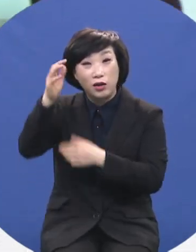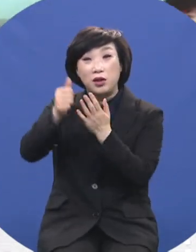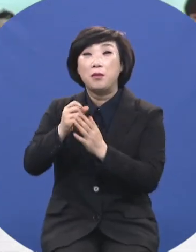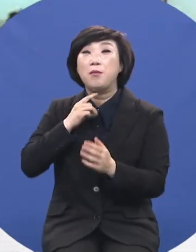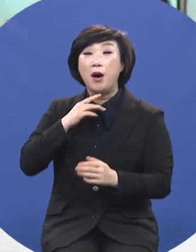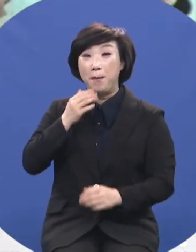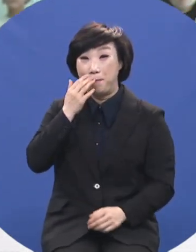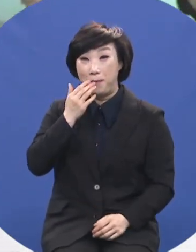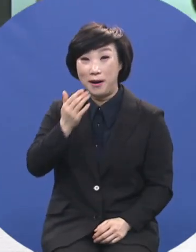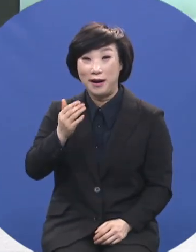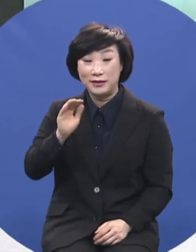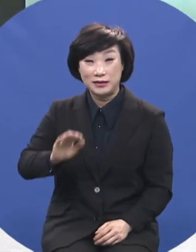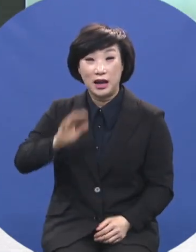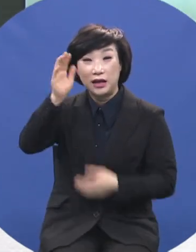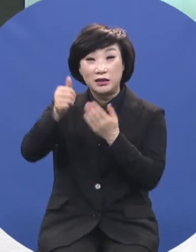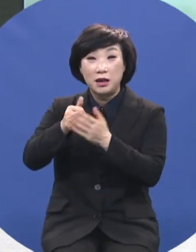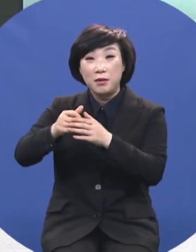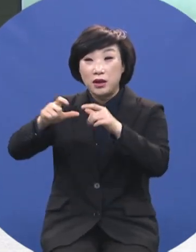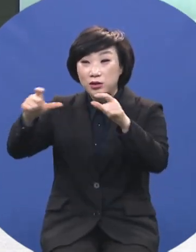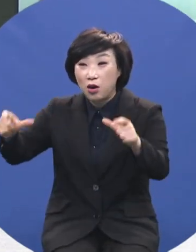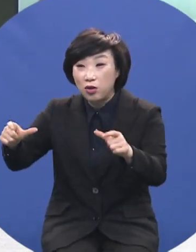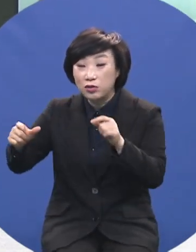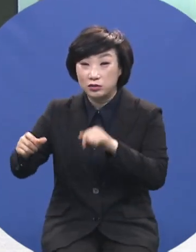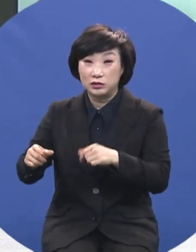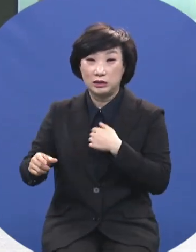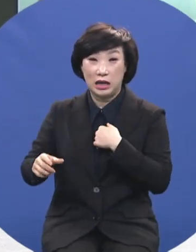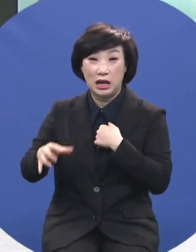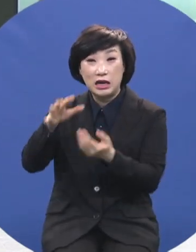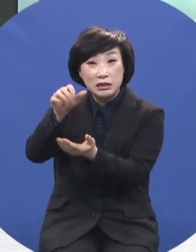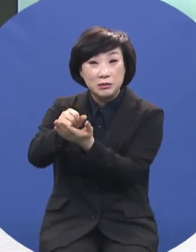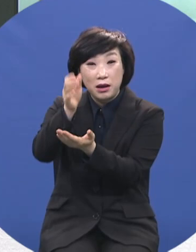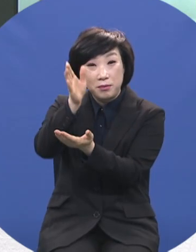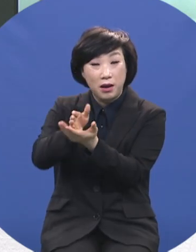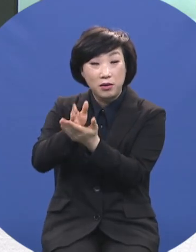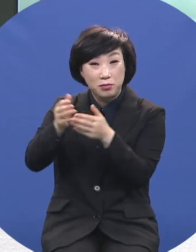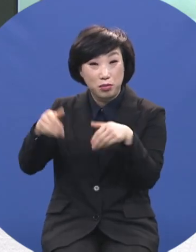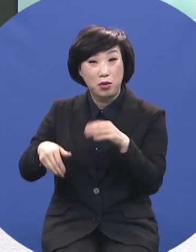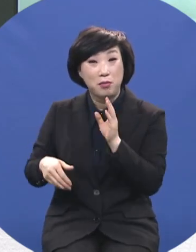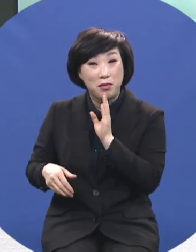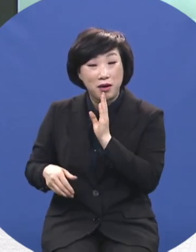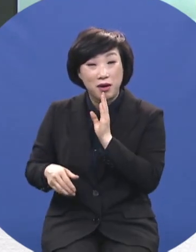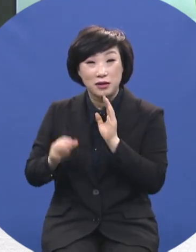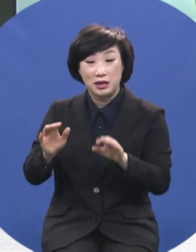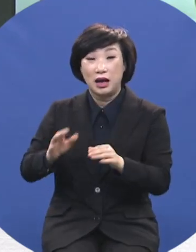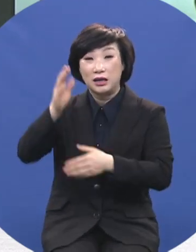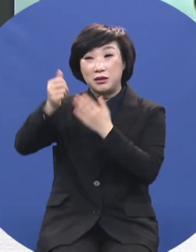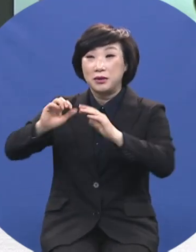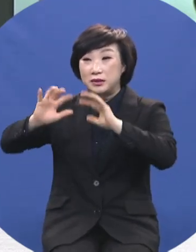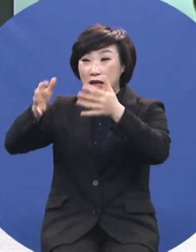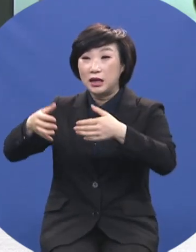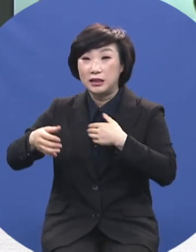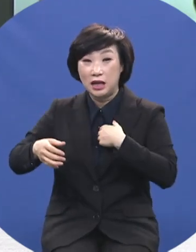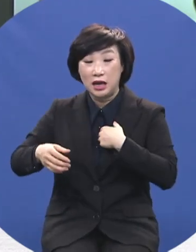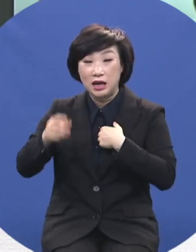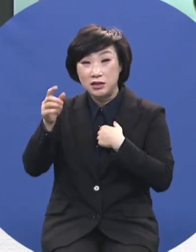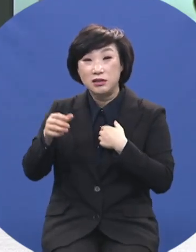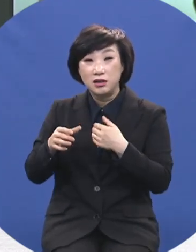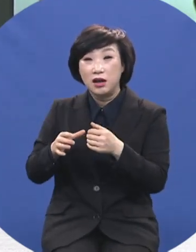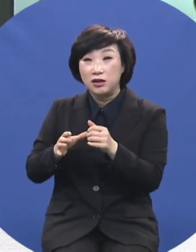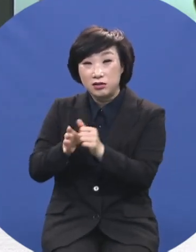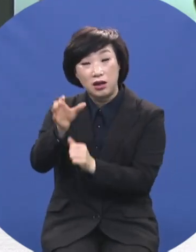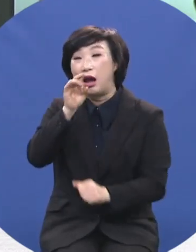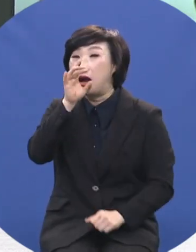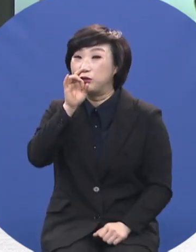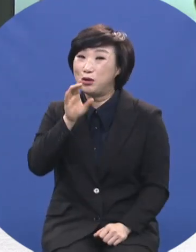세계예요. 하나님의 영역을 넘나들지 말라는 거예요. 하나님의 세계를 법침하지 말라는